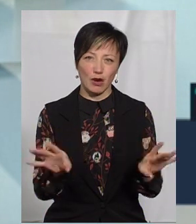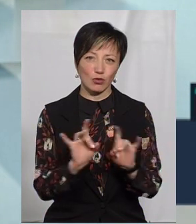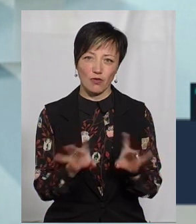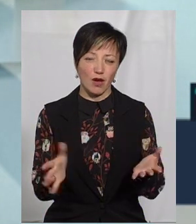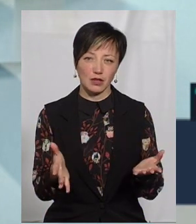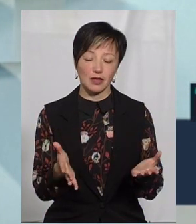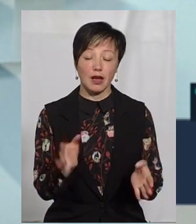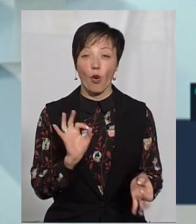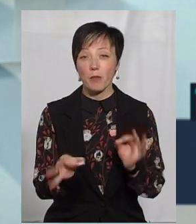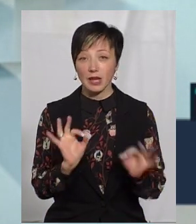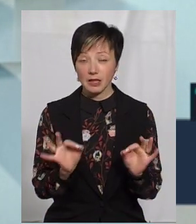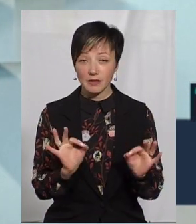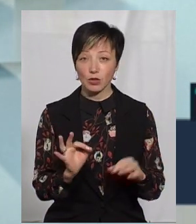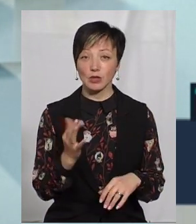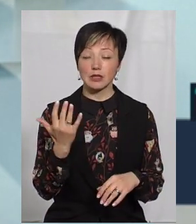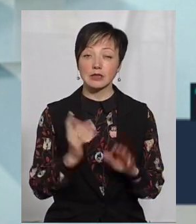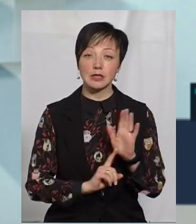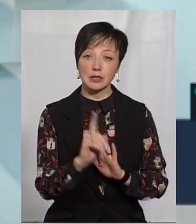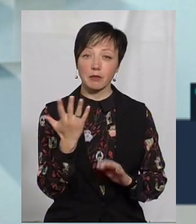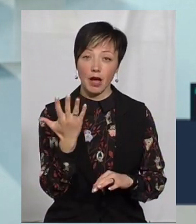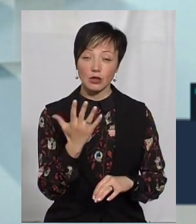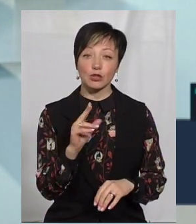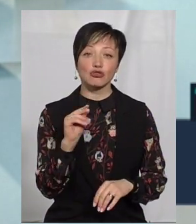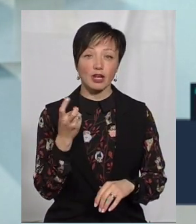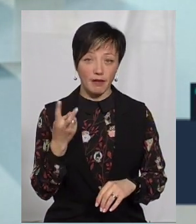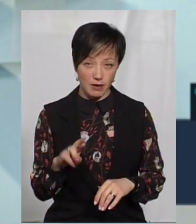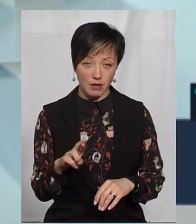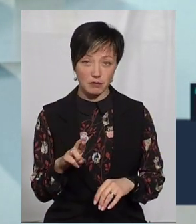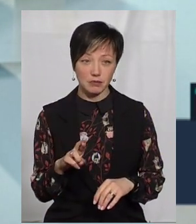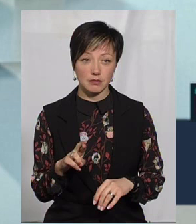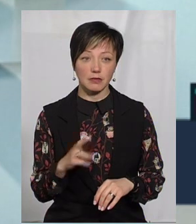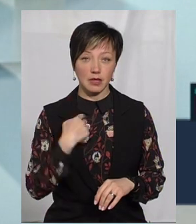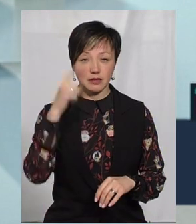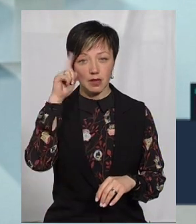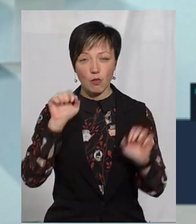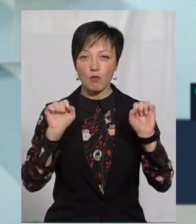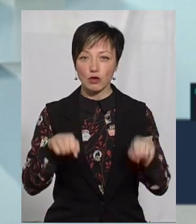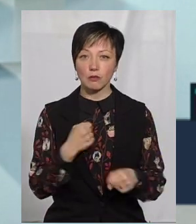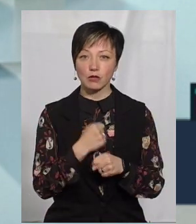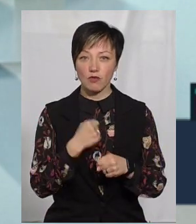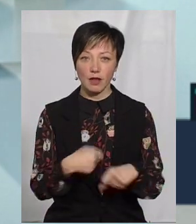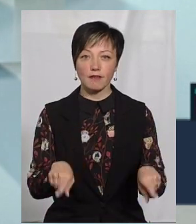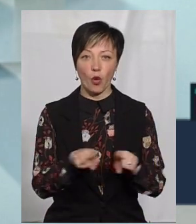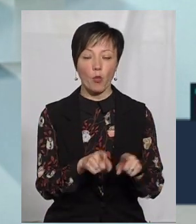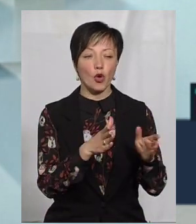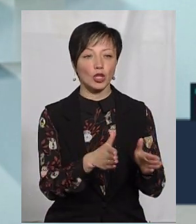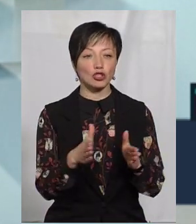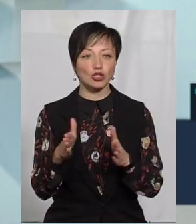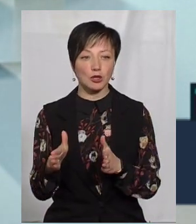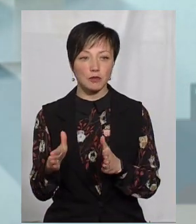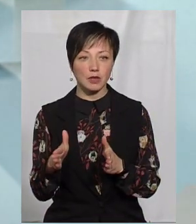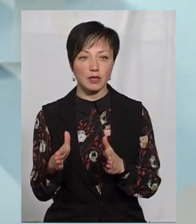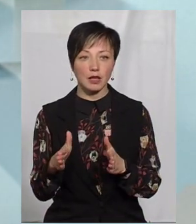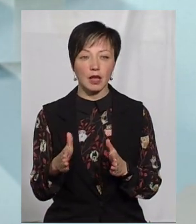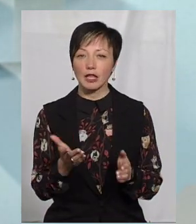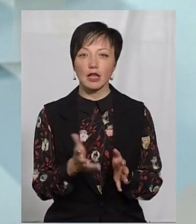Ну, об'єктивно, з 5 червня, наскільки мені відомо, можна працювати от саме в такому режимі, і то, якщо не